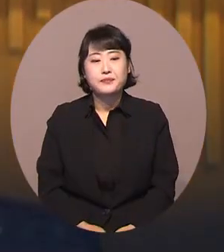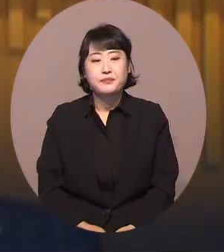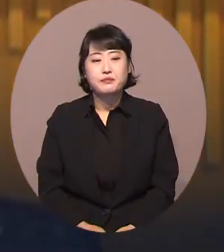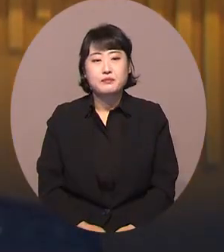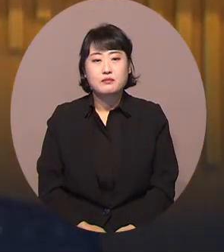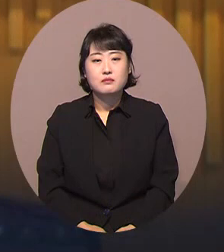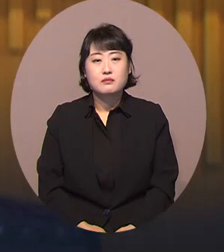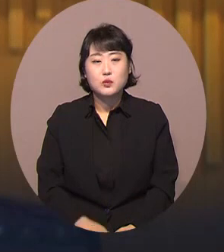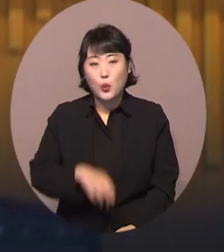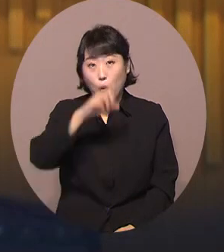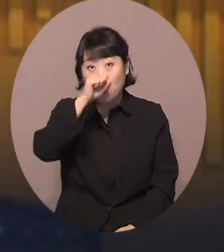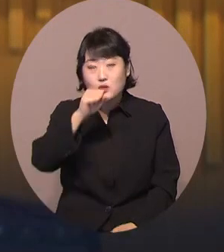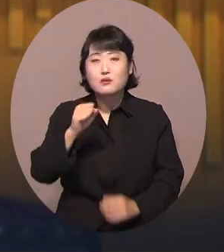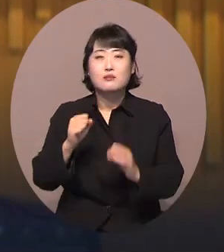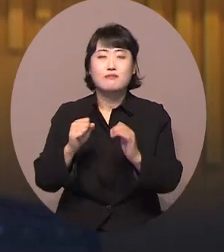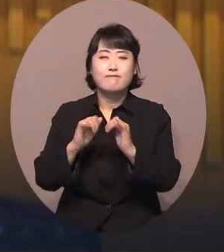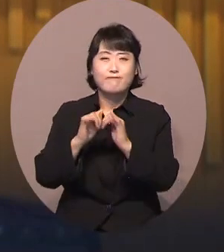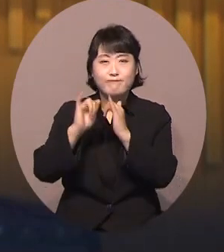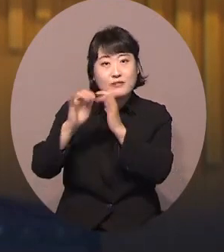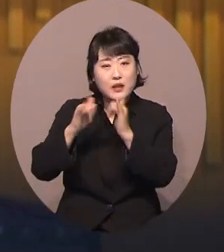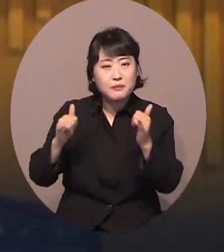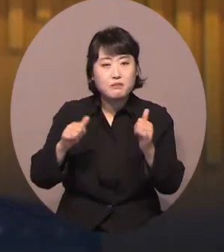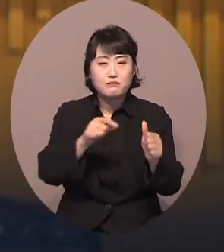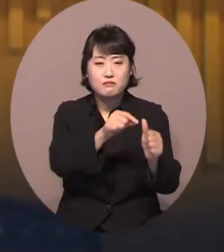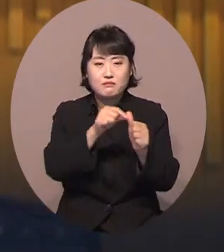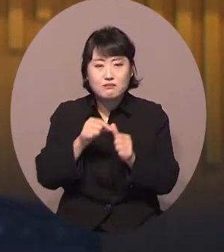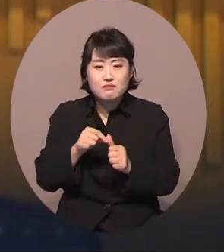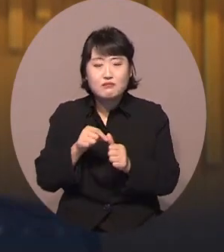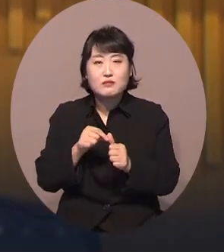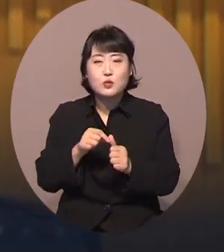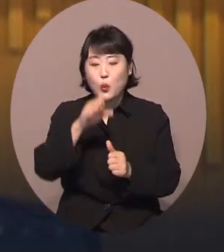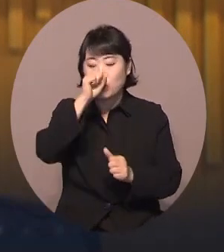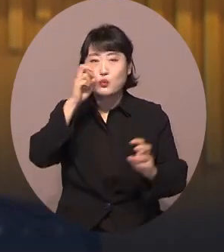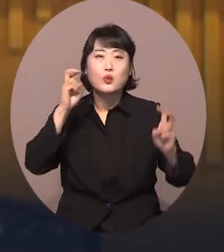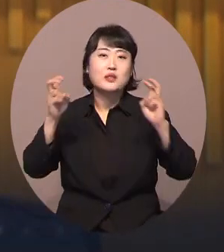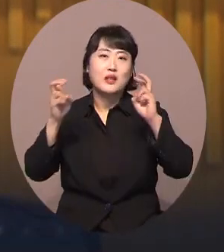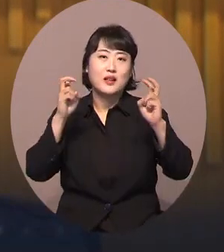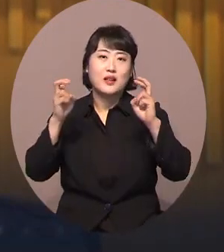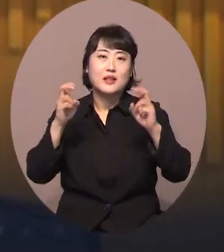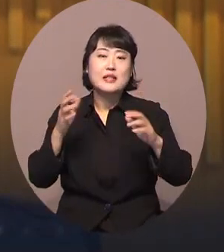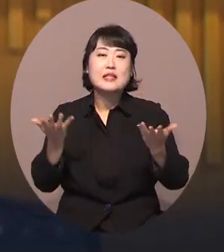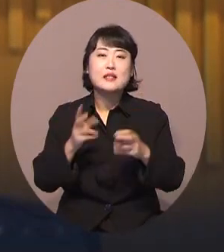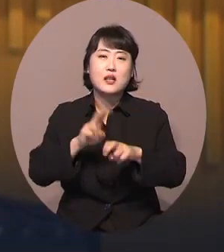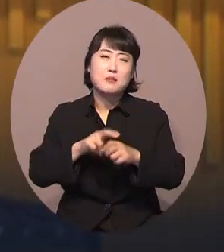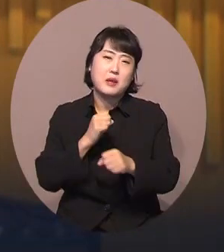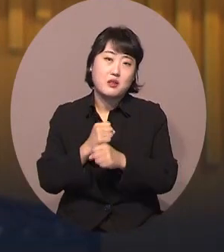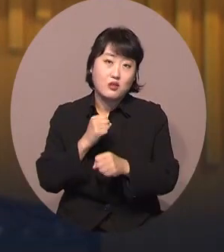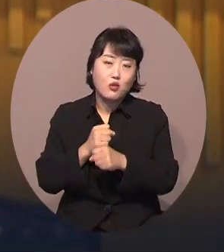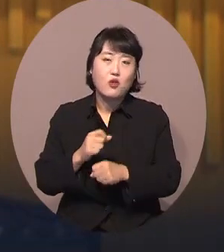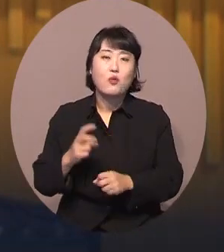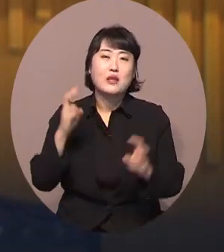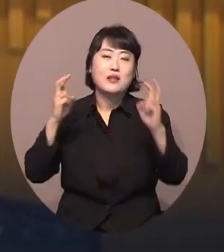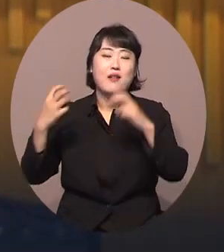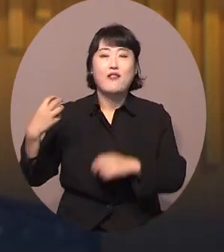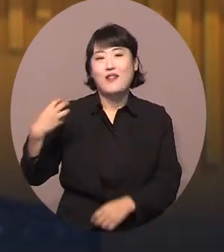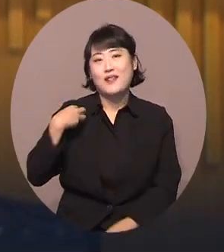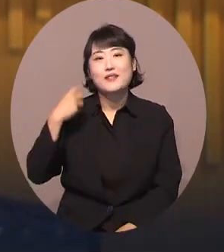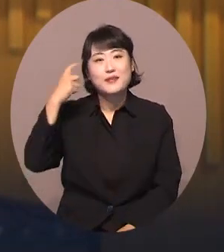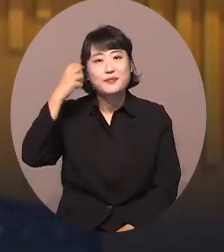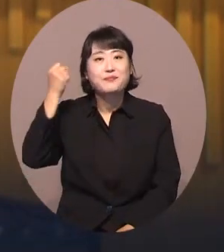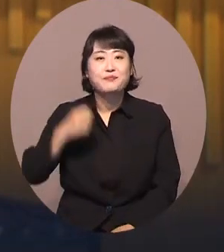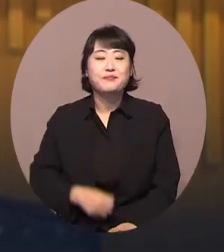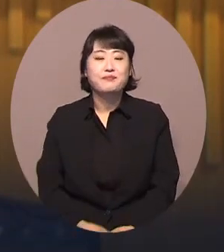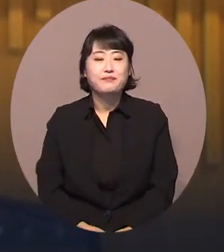근거리에서 이전하지 않고 일할 수 있는 좋은 직장을 만드는 거 기업이 해야 할 의무라고 생각합니다